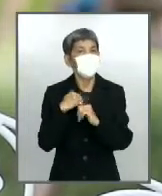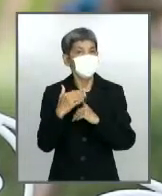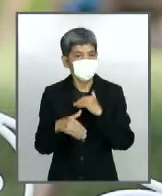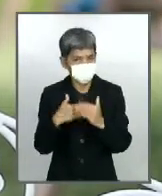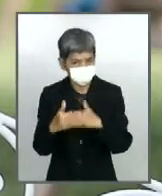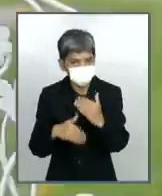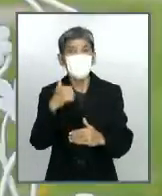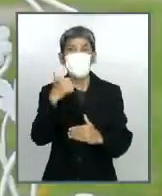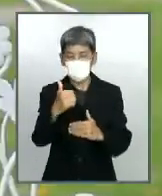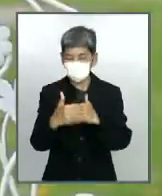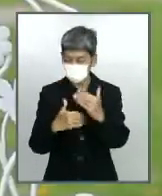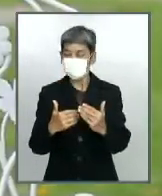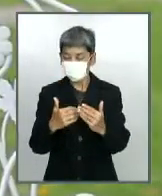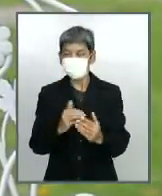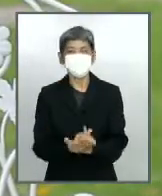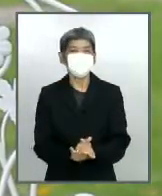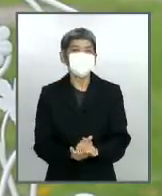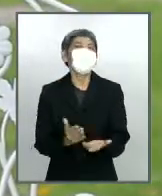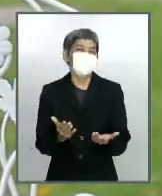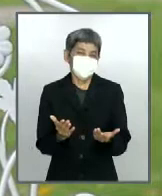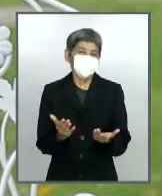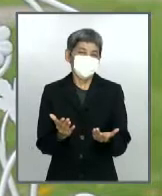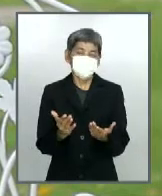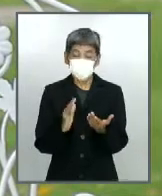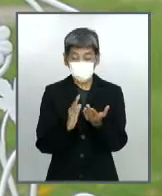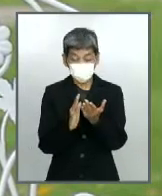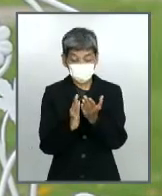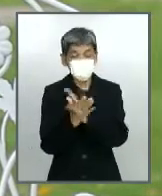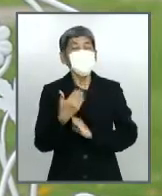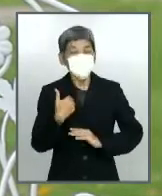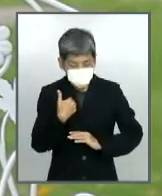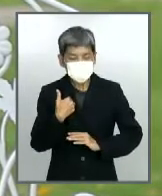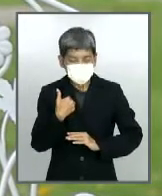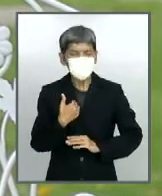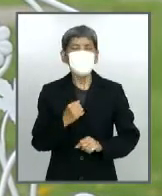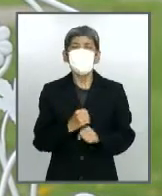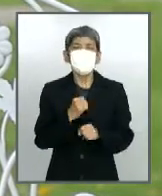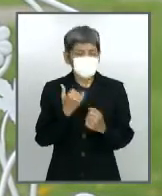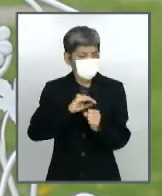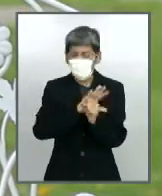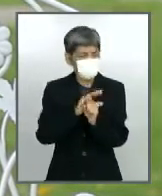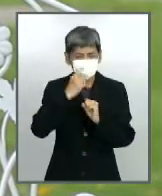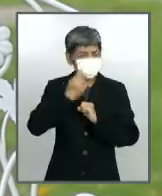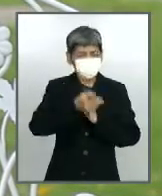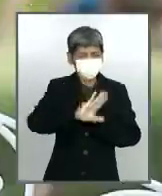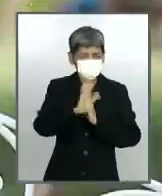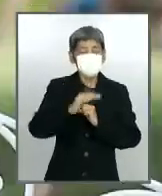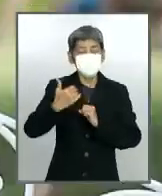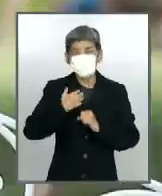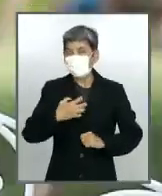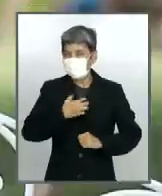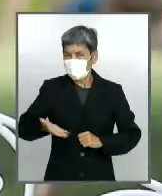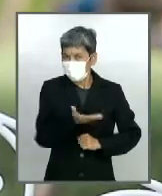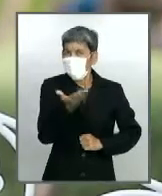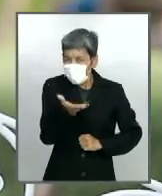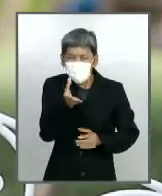ให้งานสามารถดำเนินไปได้เป็นอย่างดีค่ะแล้วก็การเปลี่ยนแปลงมันเกิดขึ้นอยู่ตลอดอยู่แล้วไม่ใช่แค่เหตุการณ์นี้ดังนั้น